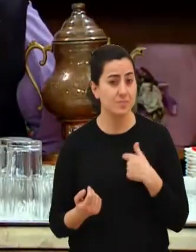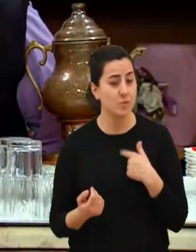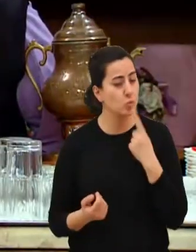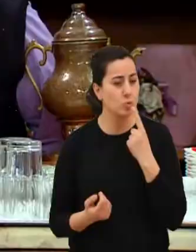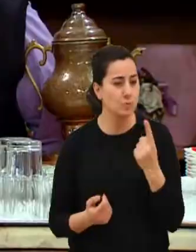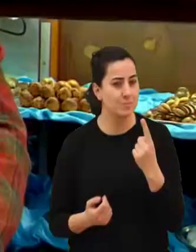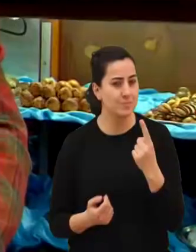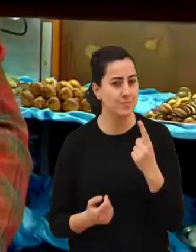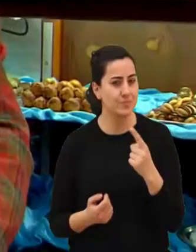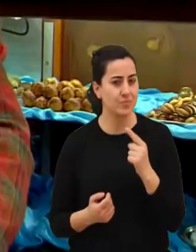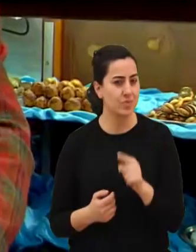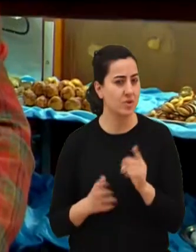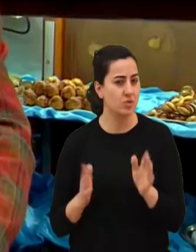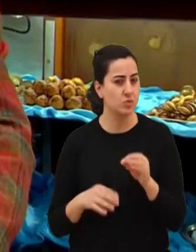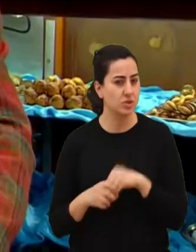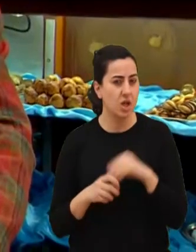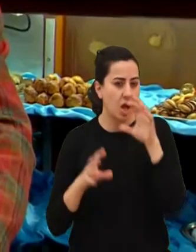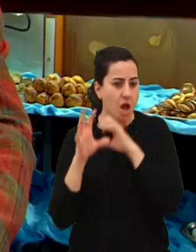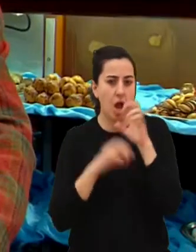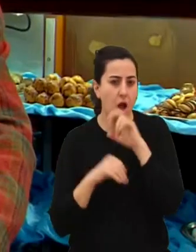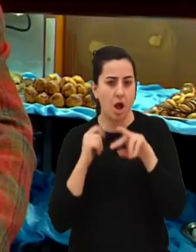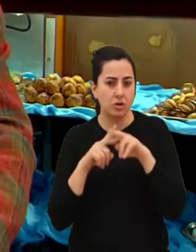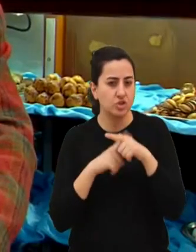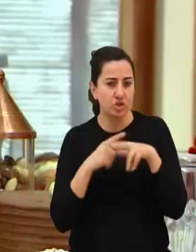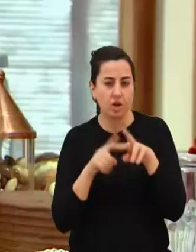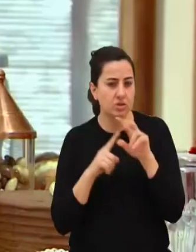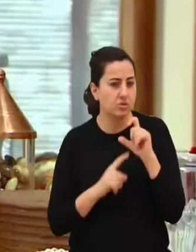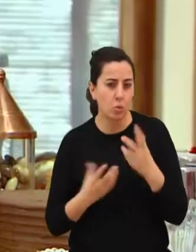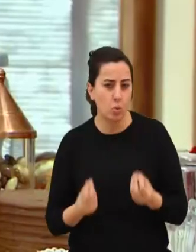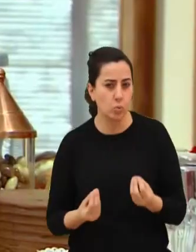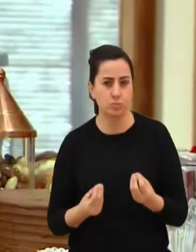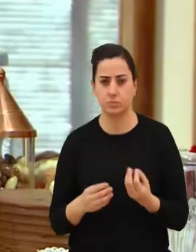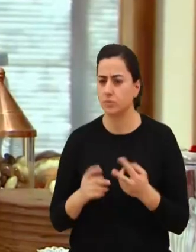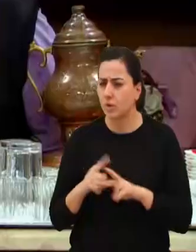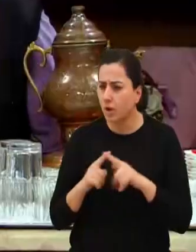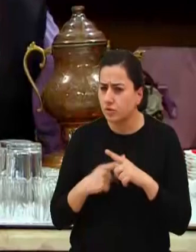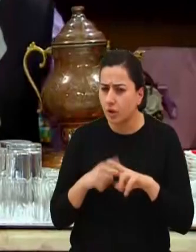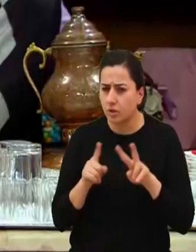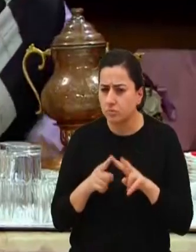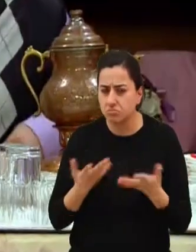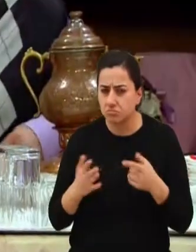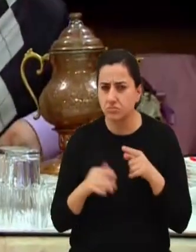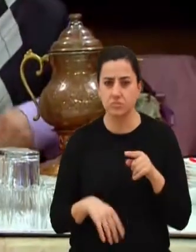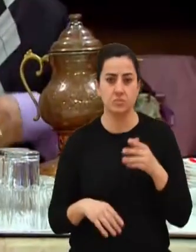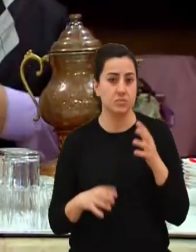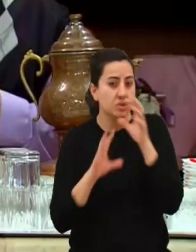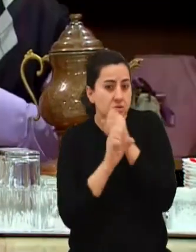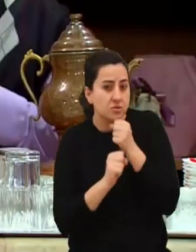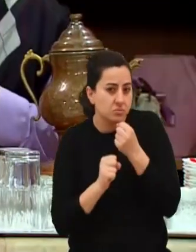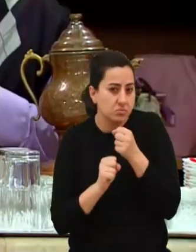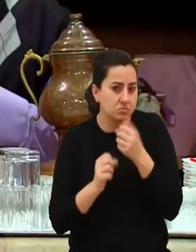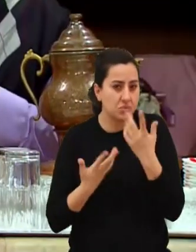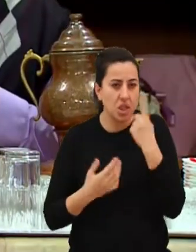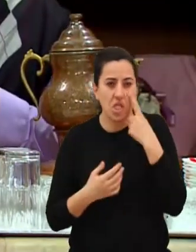ki, Teo Basri gizli ajant olmasın. Ajant mı? Evet. Nasıl ajant? Bildiğin işte o